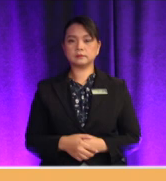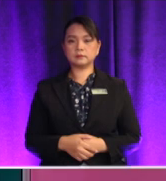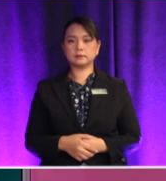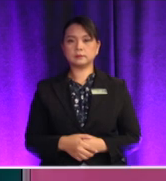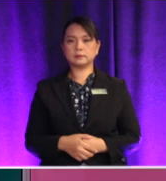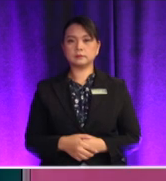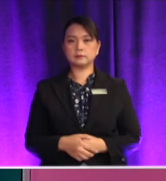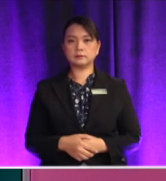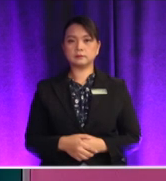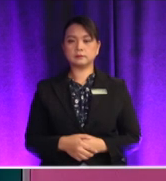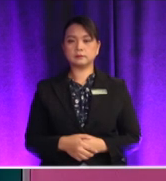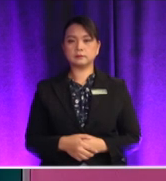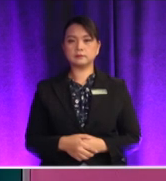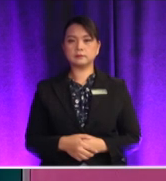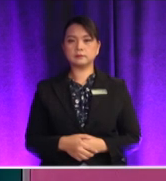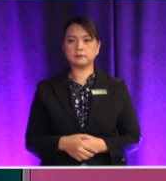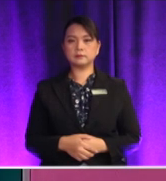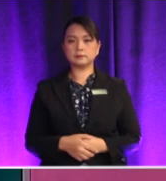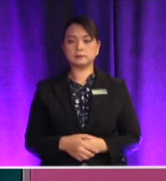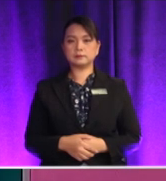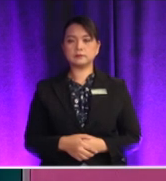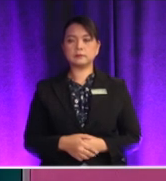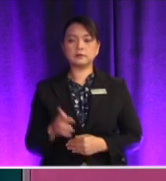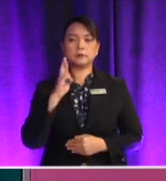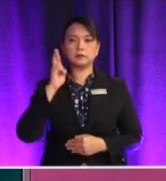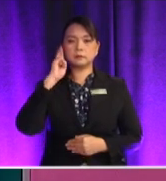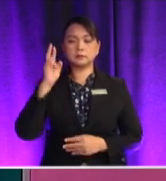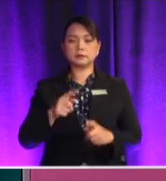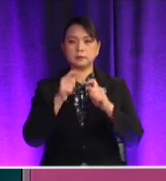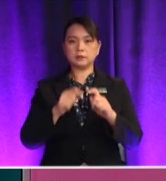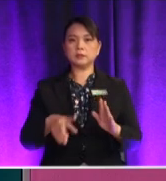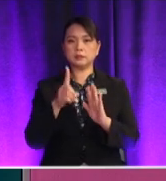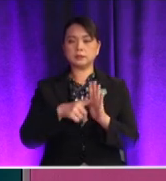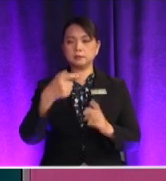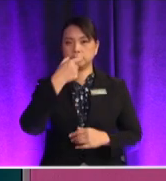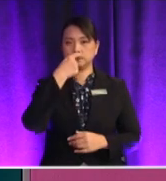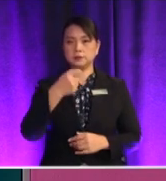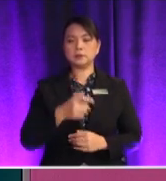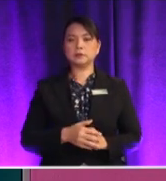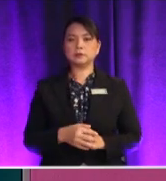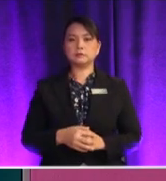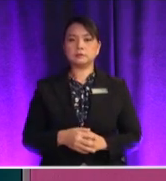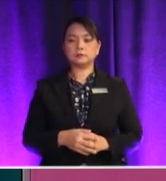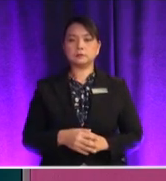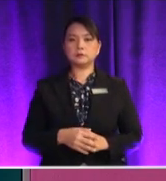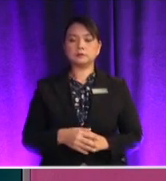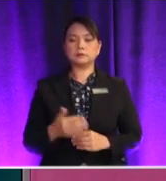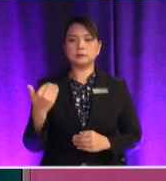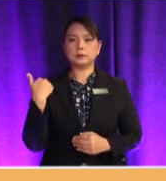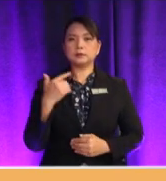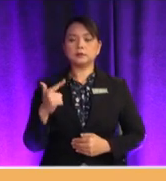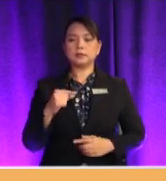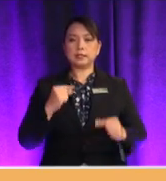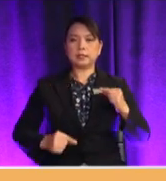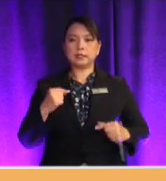terangkan balik. Tengok dekat sini, ini remaja telah dipengaruhi budaya hedonisme yang mengamalkan gaya hidup bebas